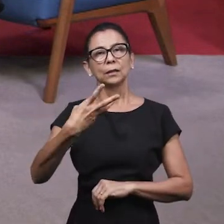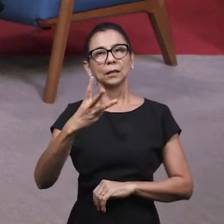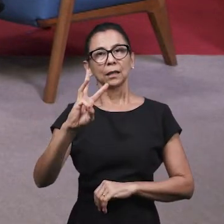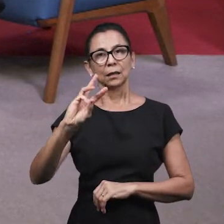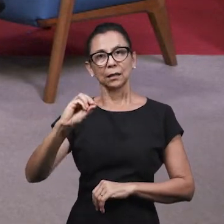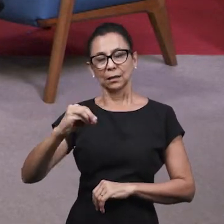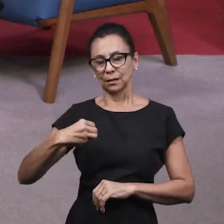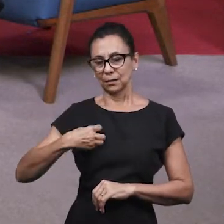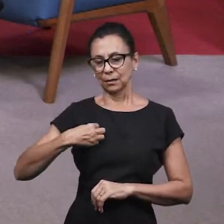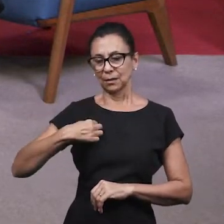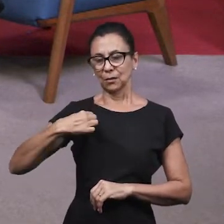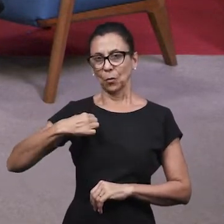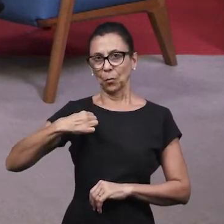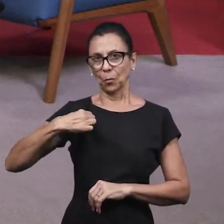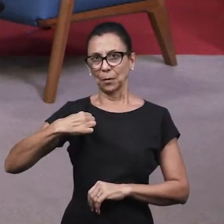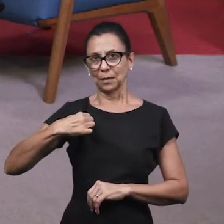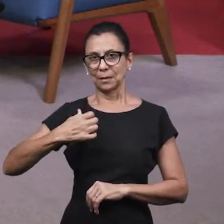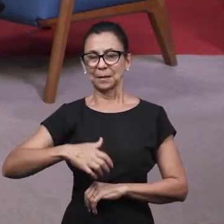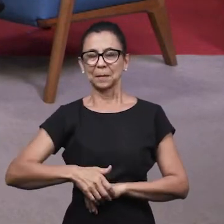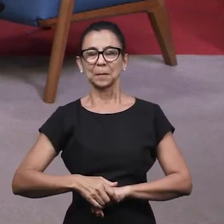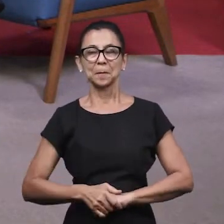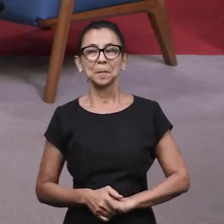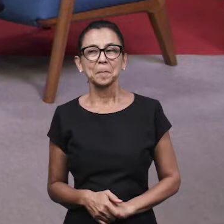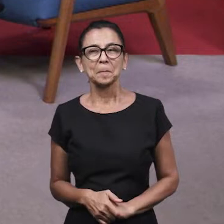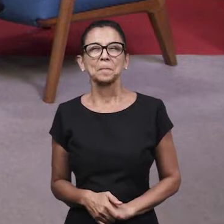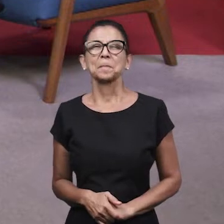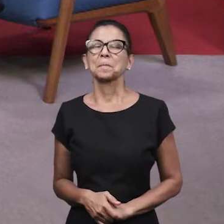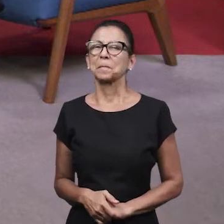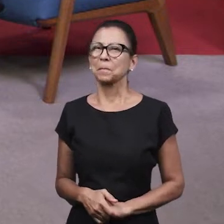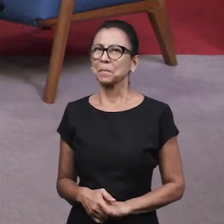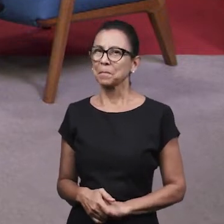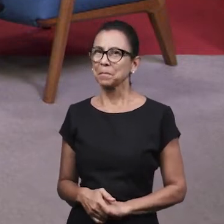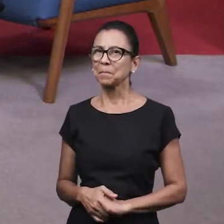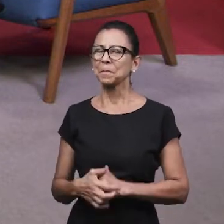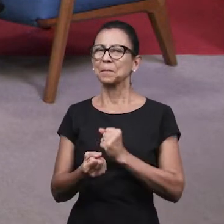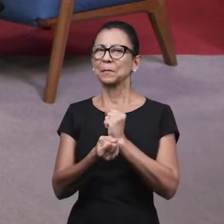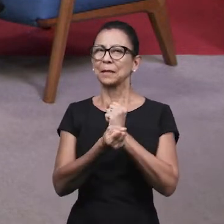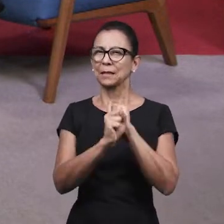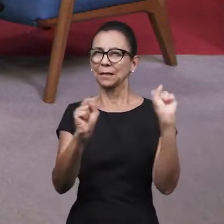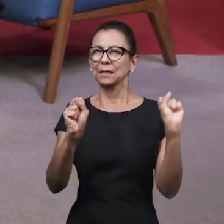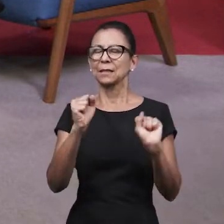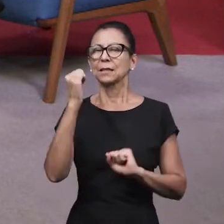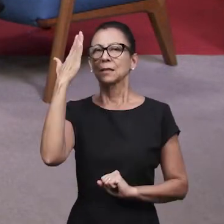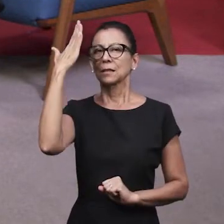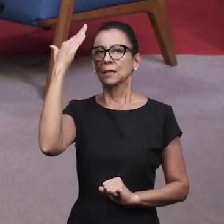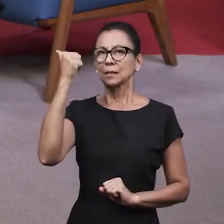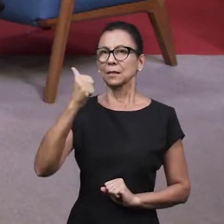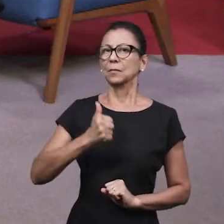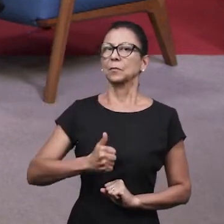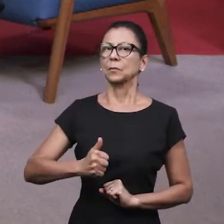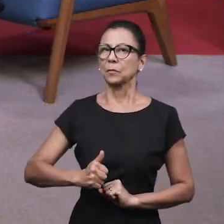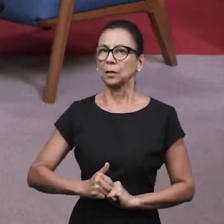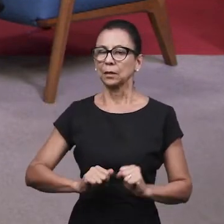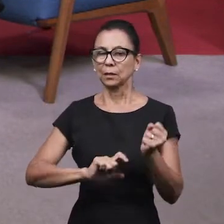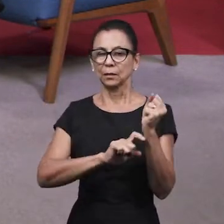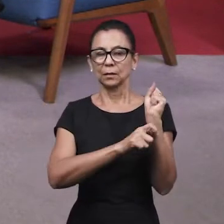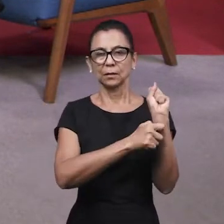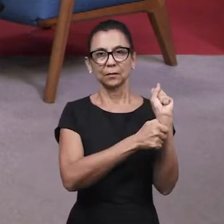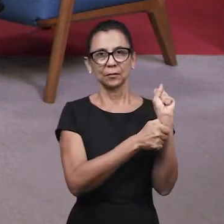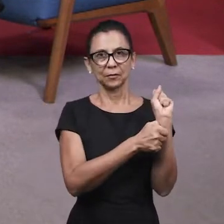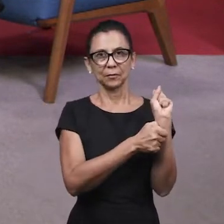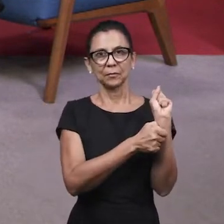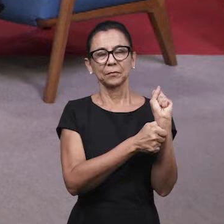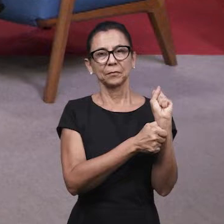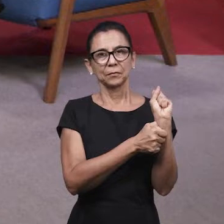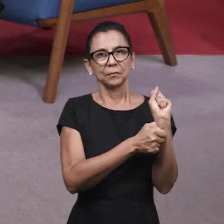proposé cette énigme, naturellement, il savait déjà que cela était lié à la mort du